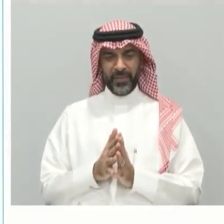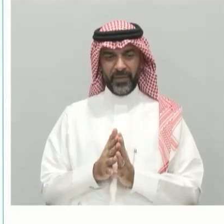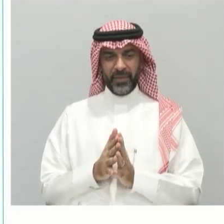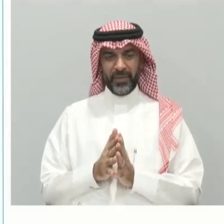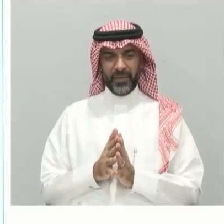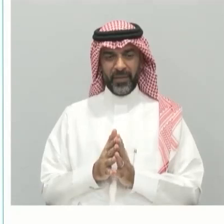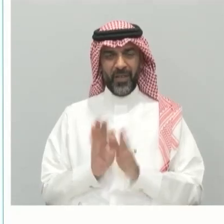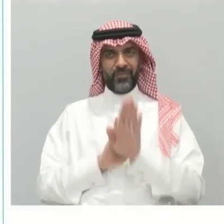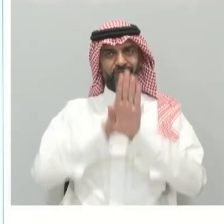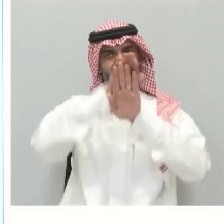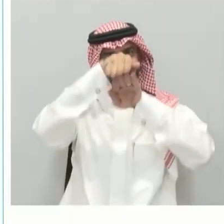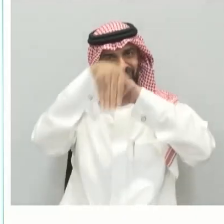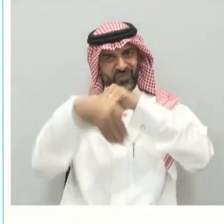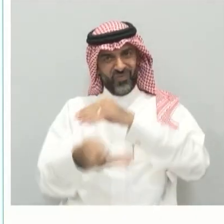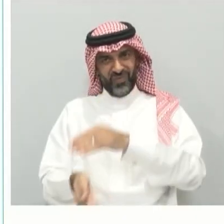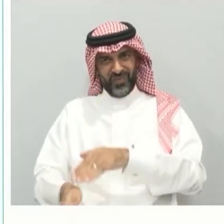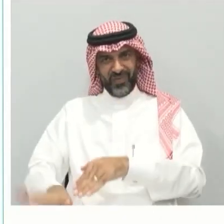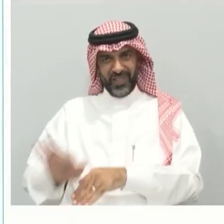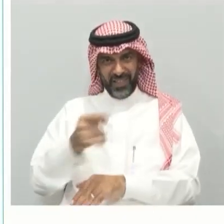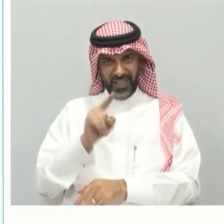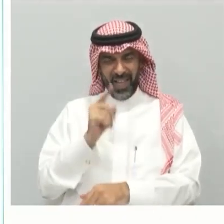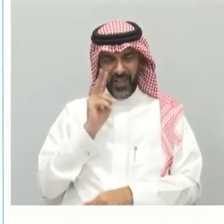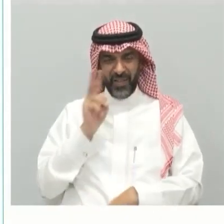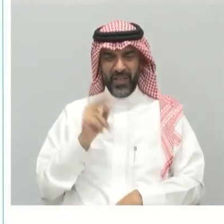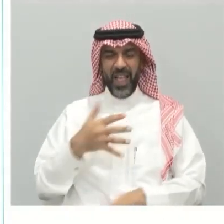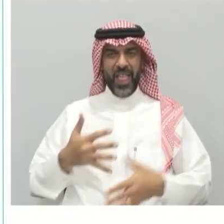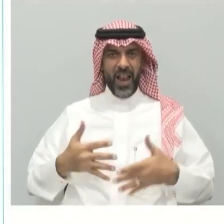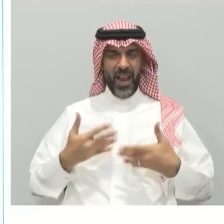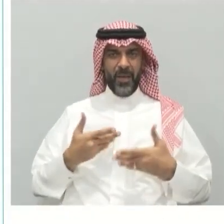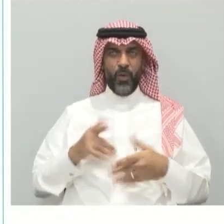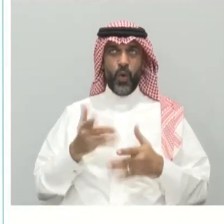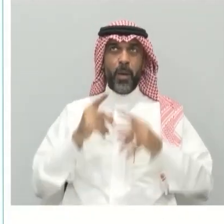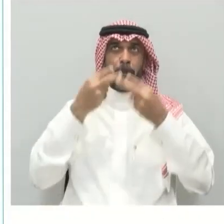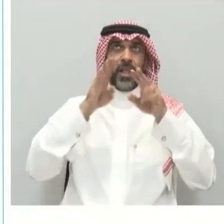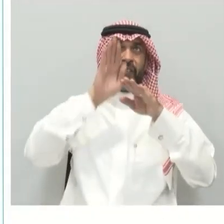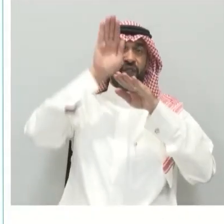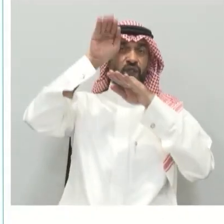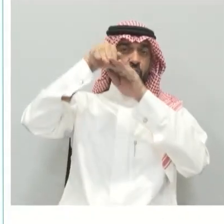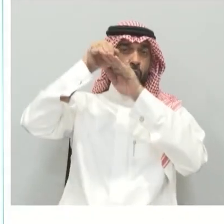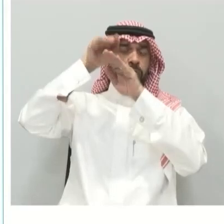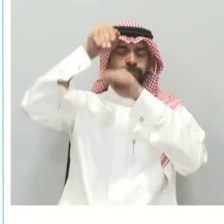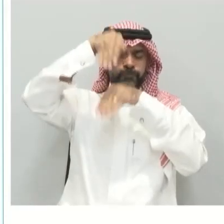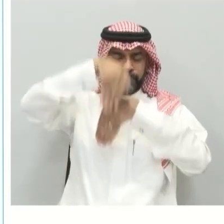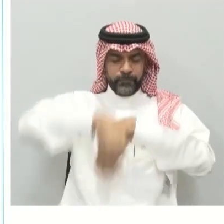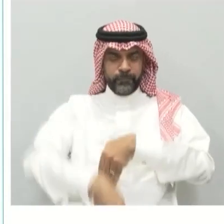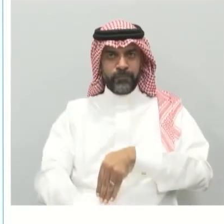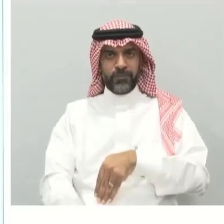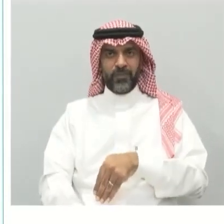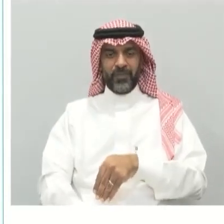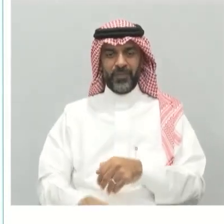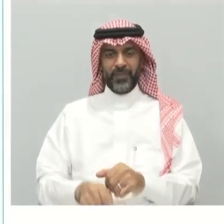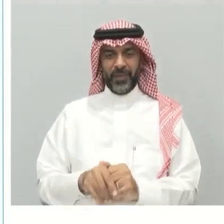الافعوانيه لاحظ اتجاهها من الاعلى الى ماذا الى الاسفل من الاعلى الى الاسفل طيب ايش اللي موجود